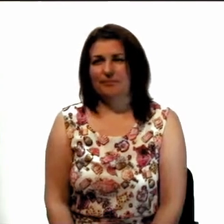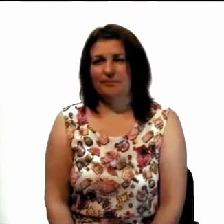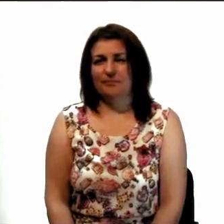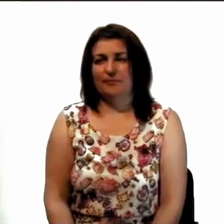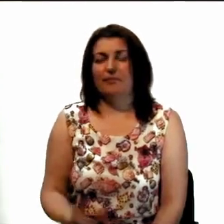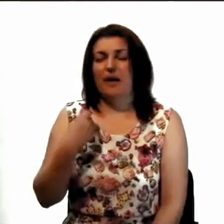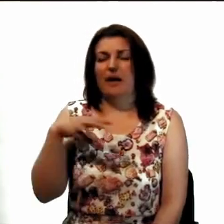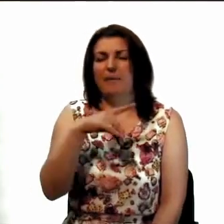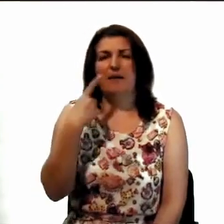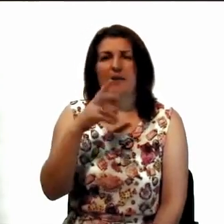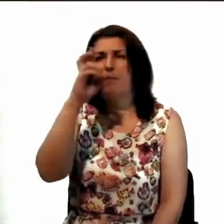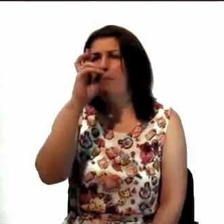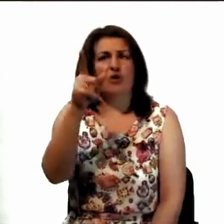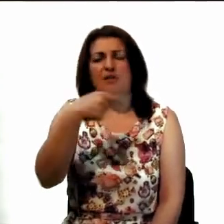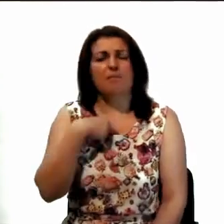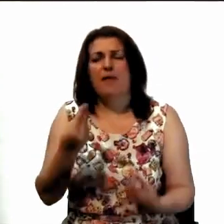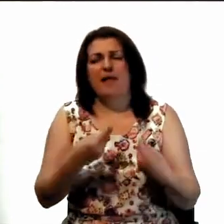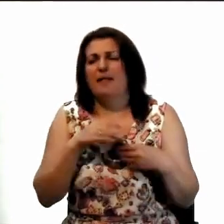И мы говорим, Боже, ты мне не дал.